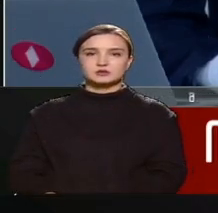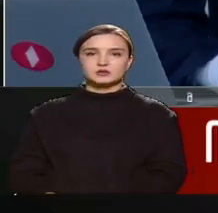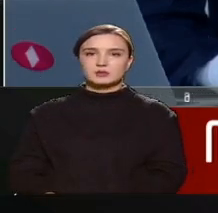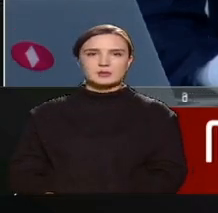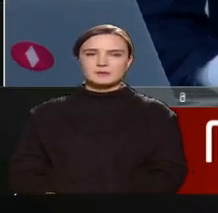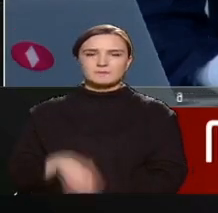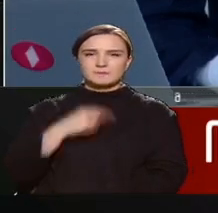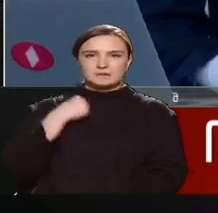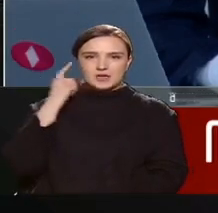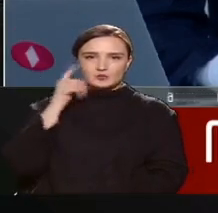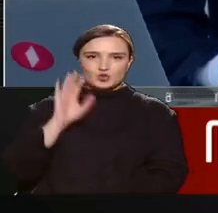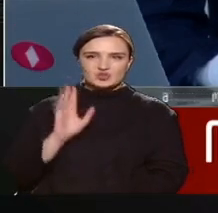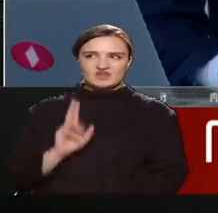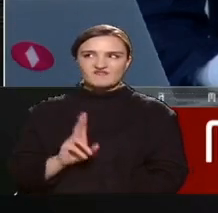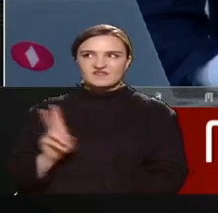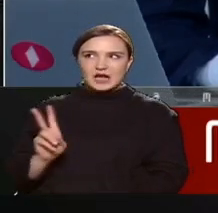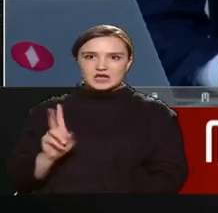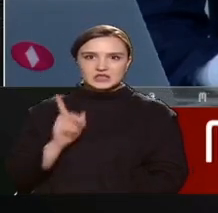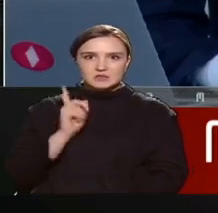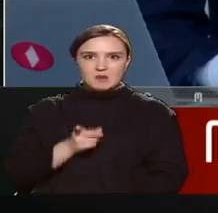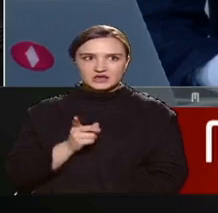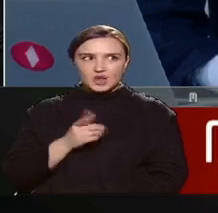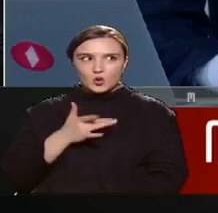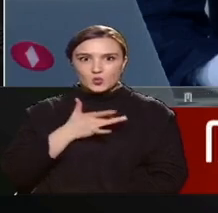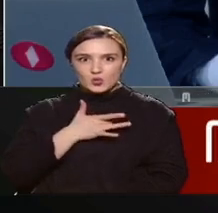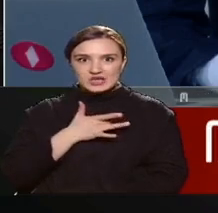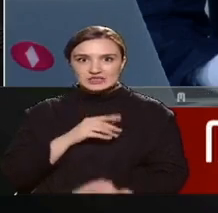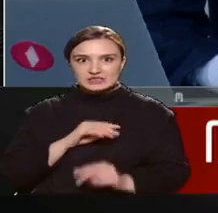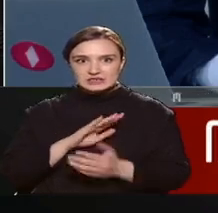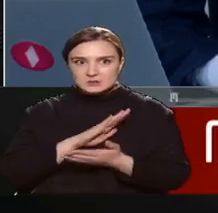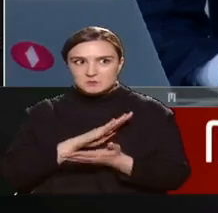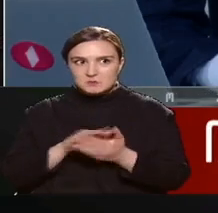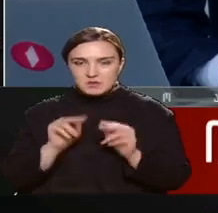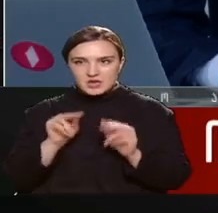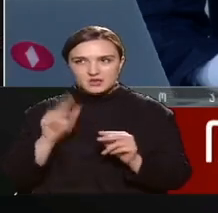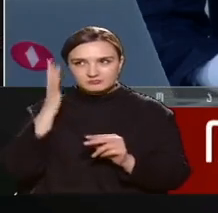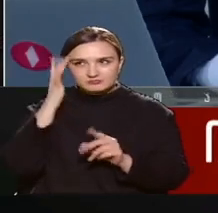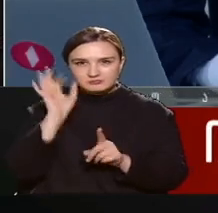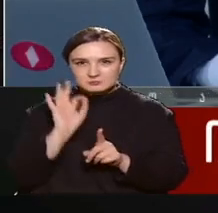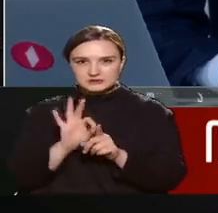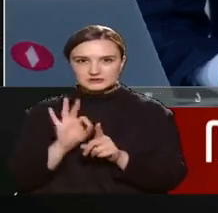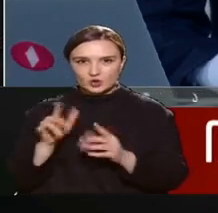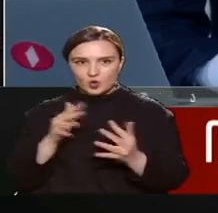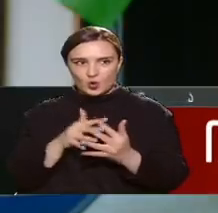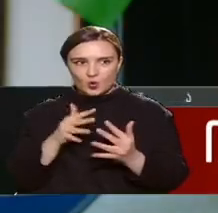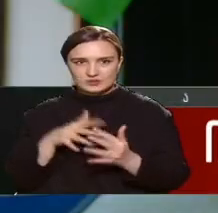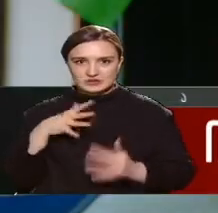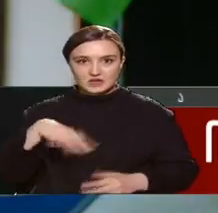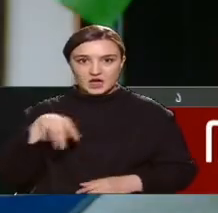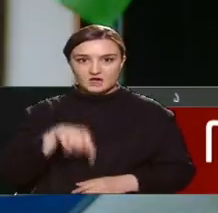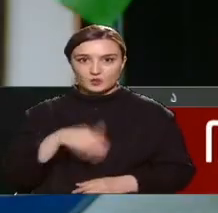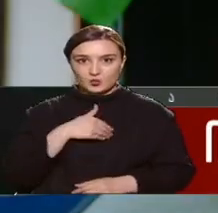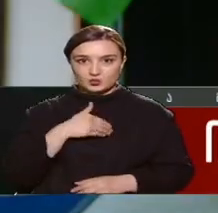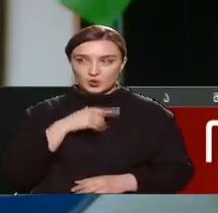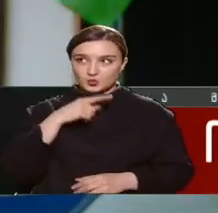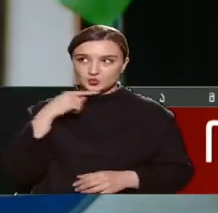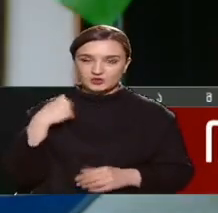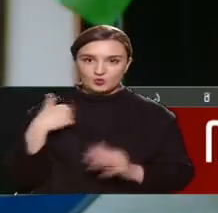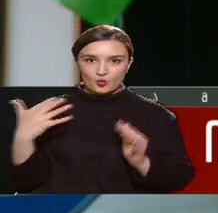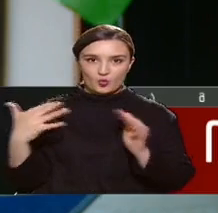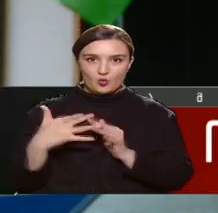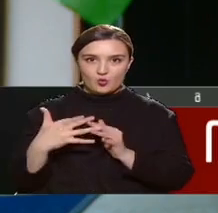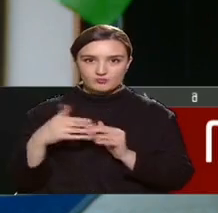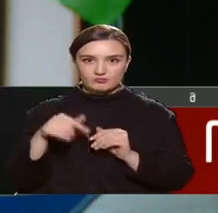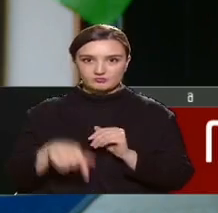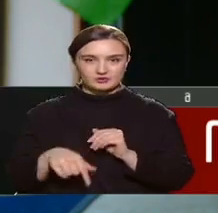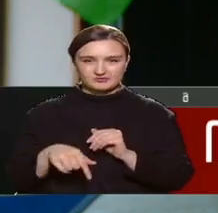Mie am gonia rom, vihasa marsla gulspelat, mizania, cu sestru rom, omi dau iscot ruse tanda, ce-n ceaver tot